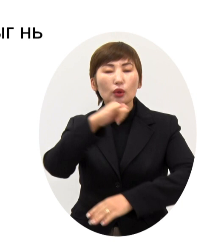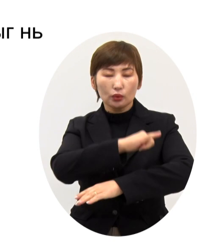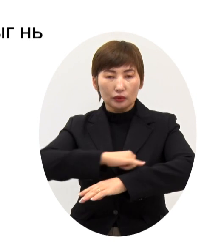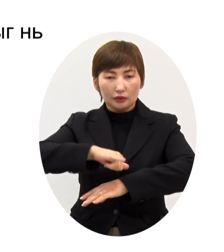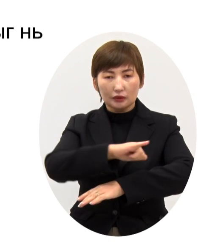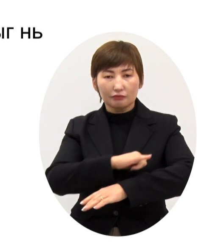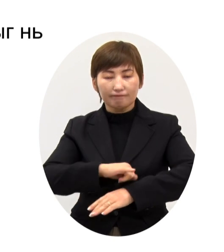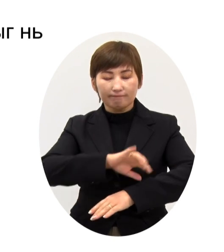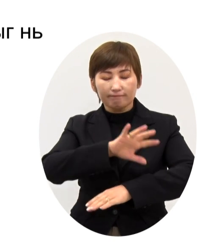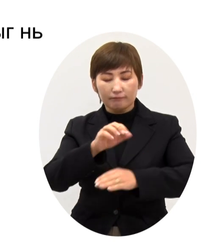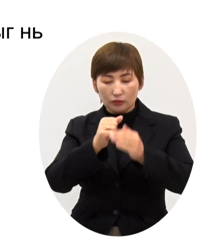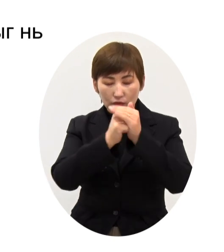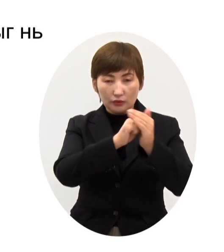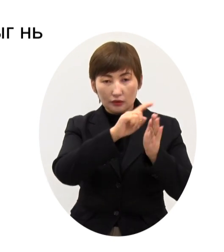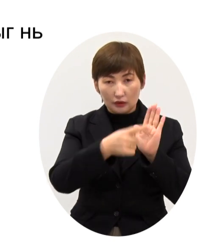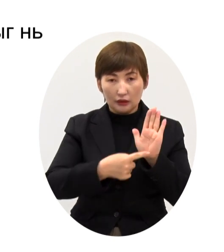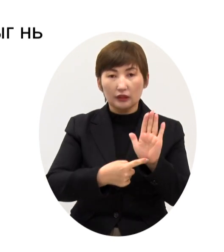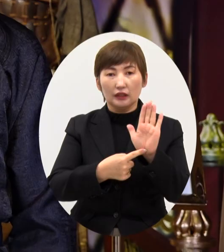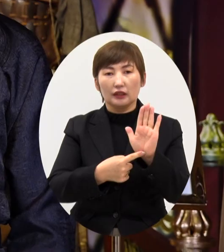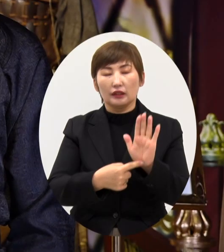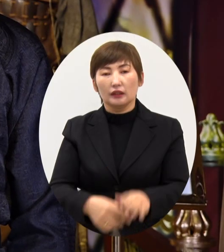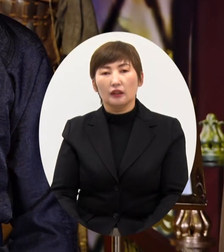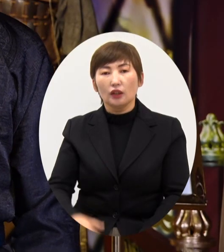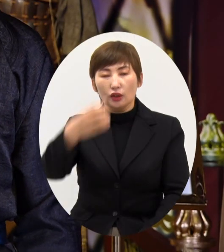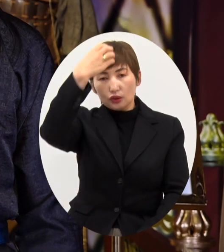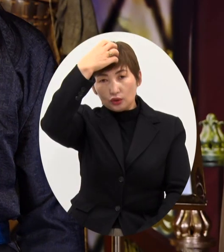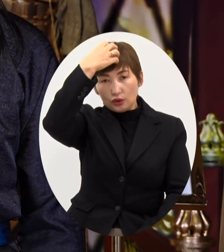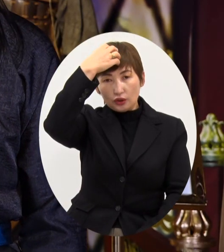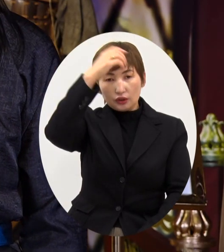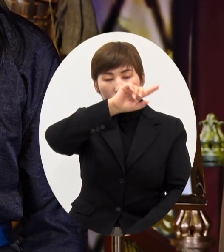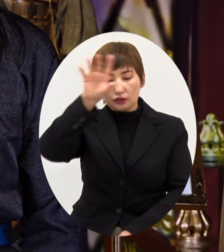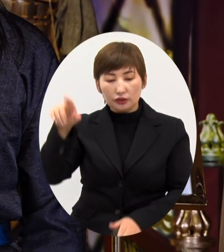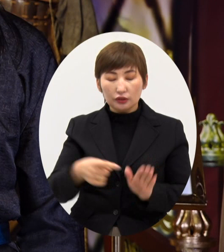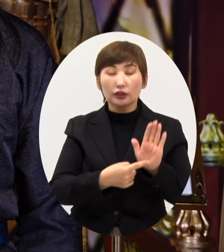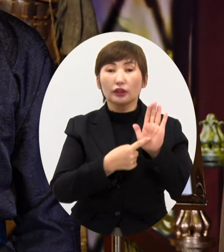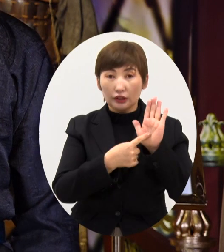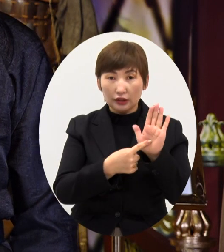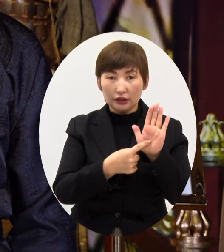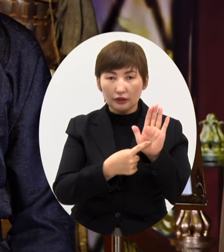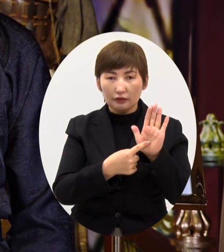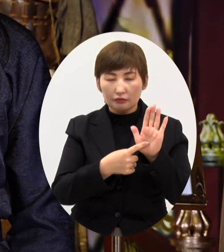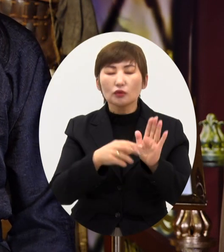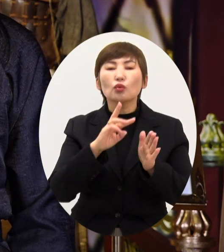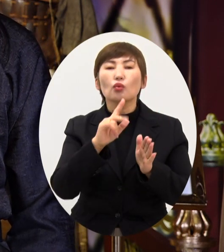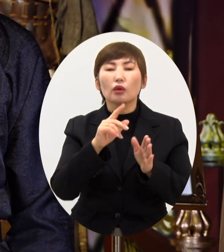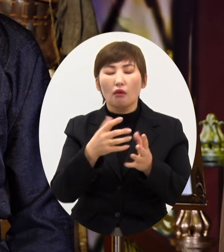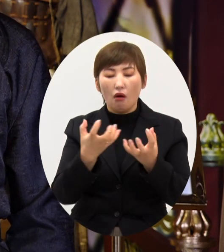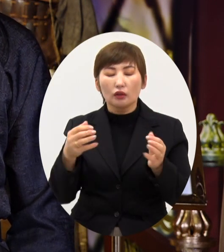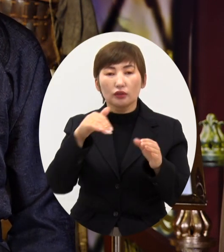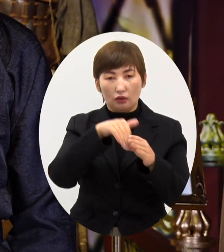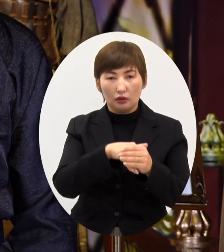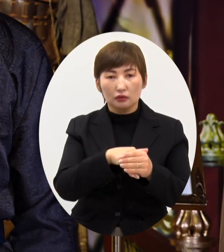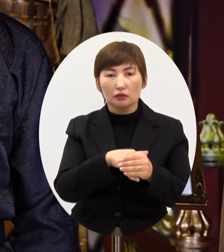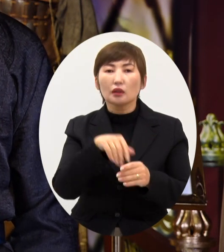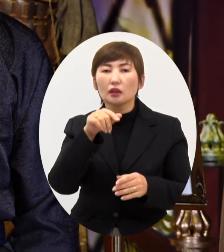гэдгийн утгыг бас мэдэж авлаа. За, төрийн бэлэгдэл гэсэн үг өнөөдрийн хичээлд түгээмэл хэрэглэгдэх учир